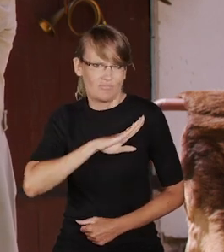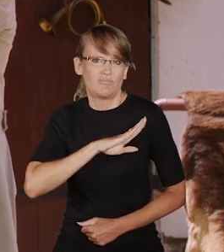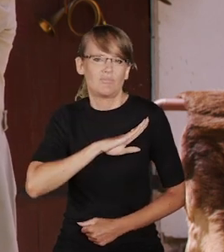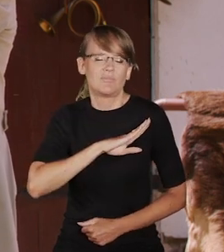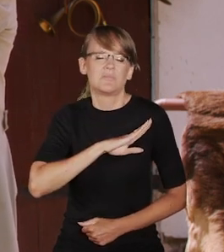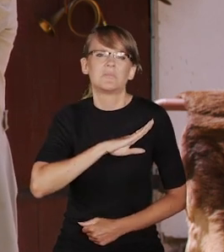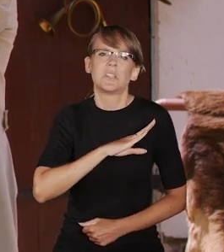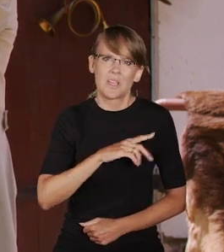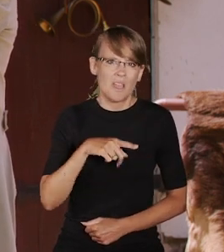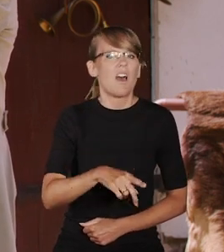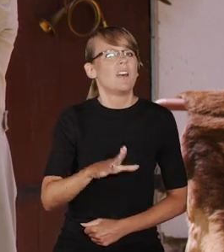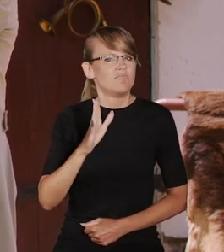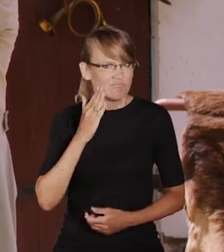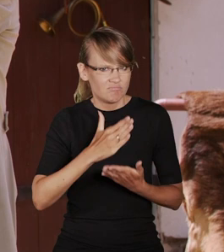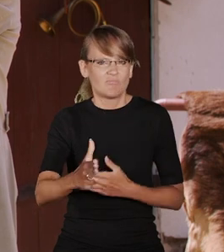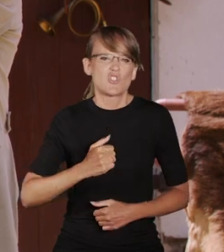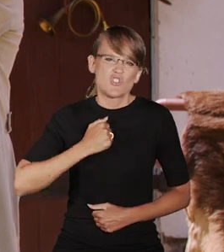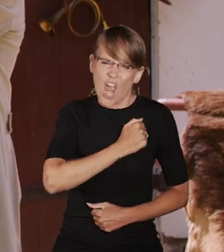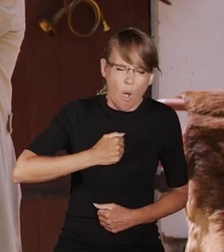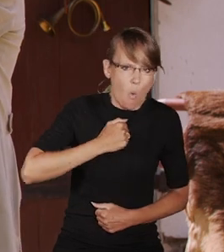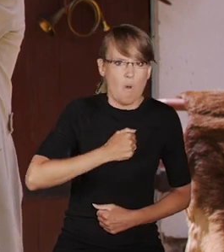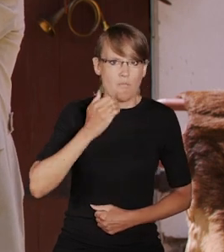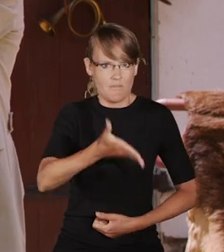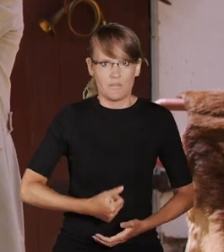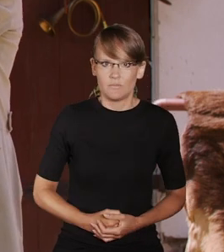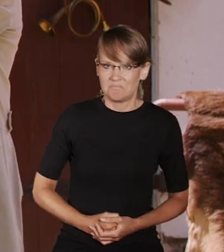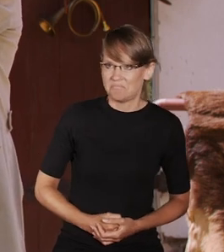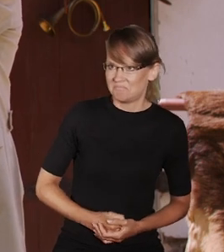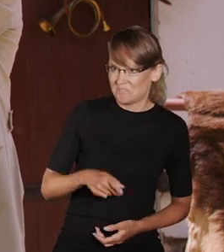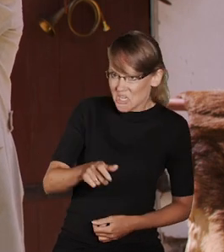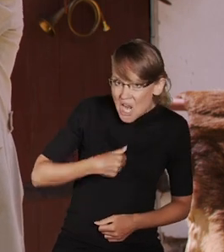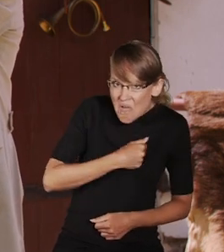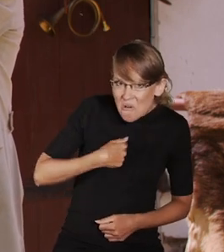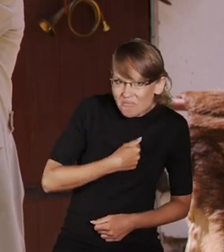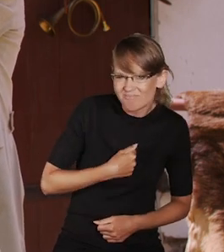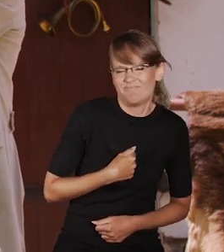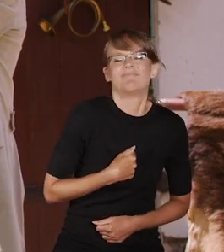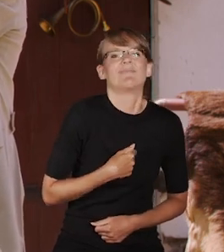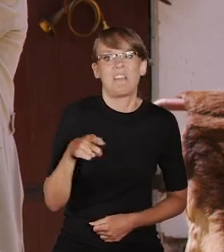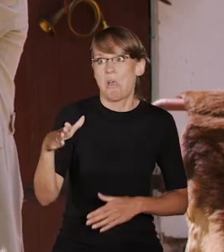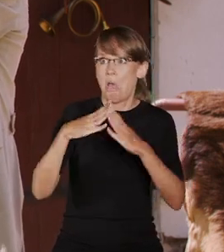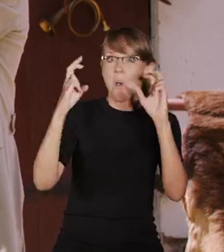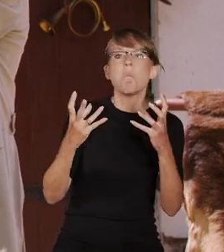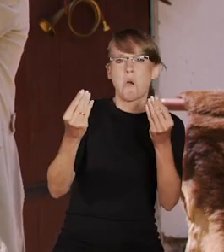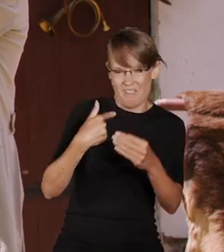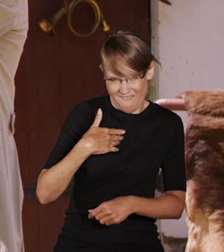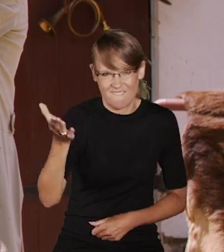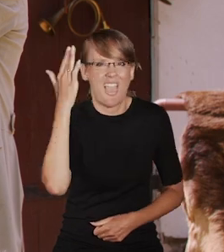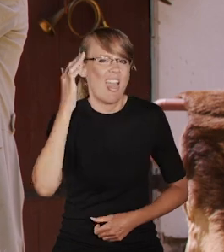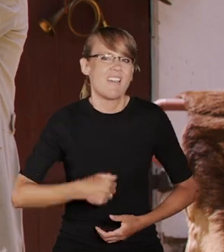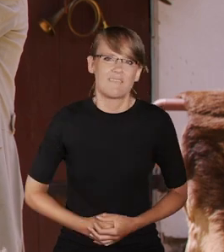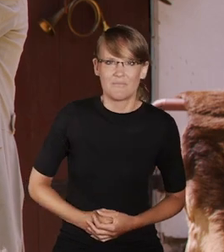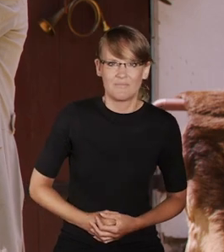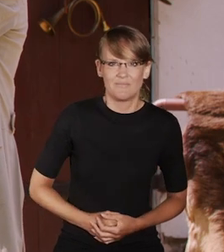Na wieki zamurowałam się w czterech ścianach, jak w grobie. I aż do śmierci